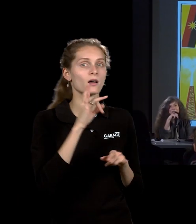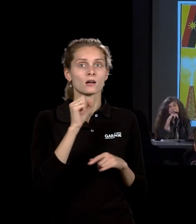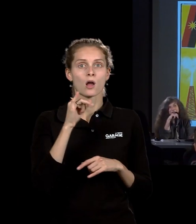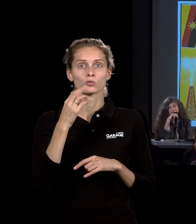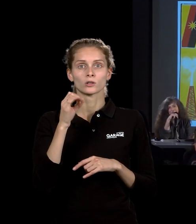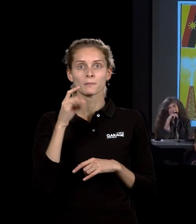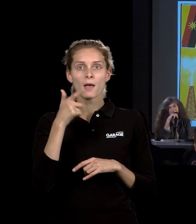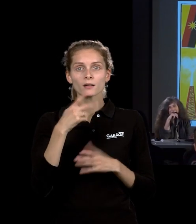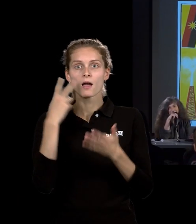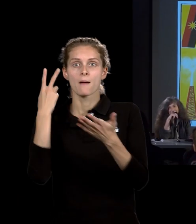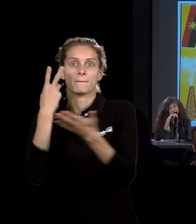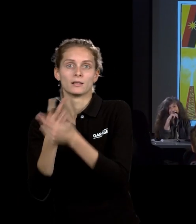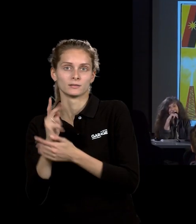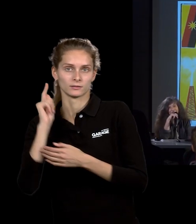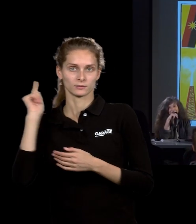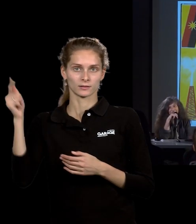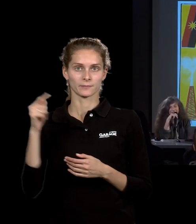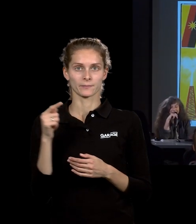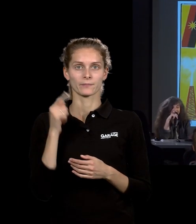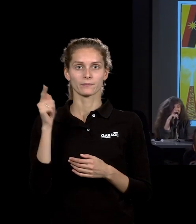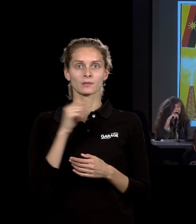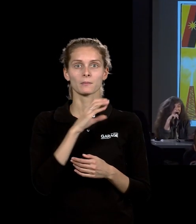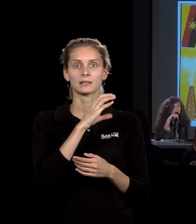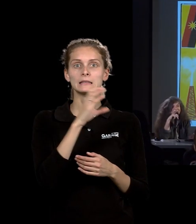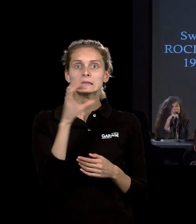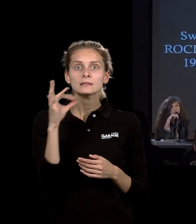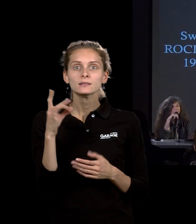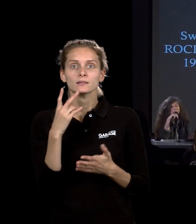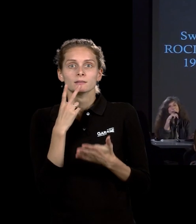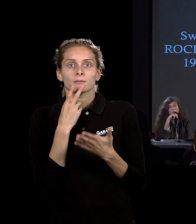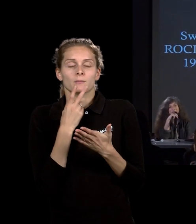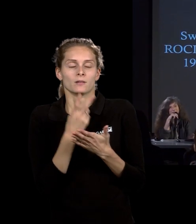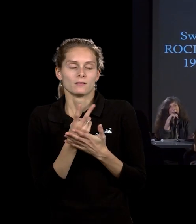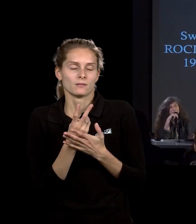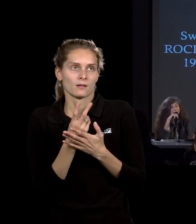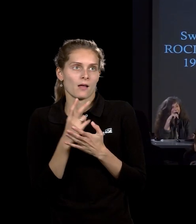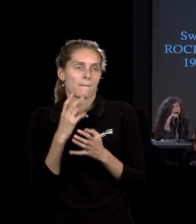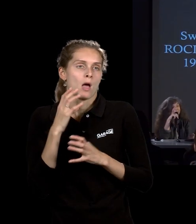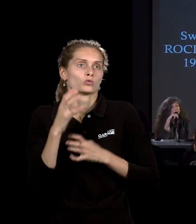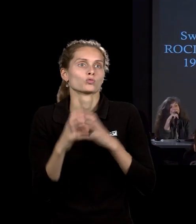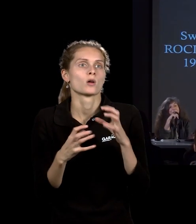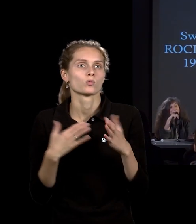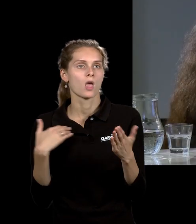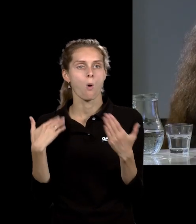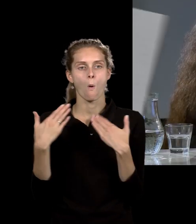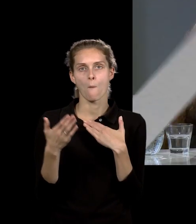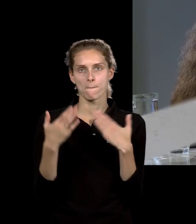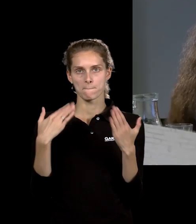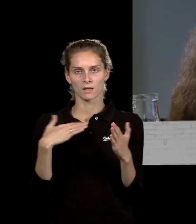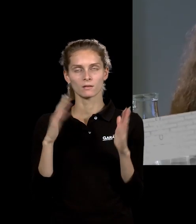абсолютной неважности стран, границ и государств, которые он представлял в том числе через вот